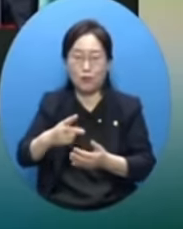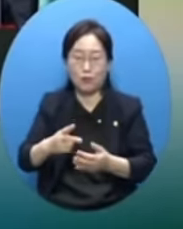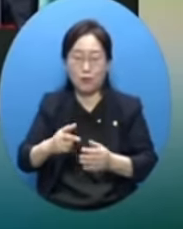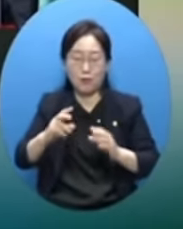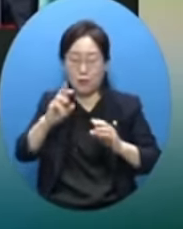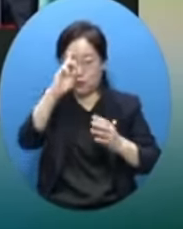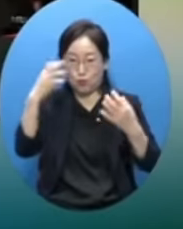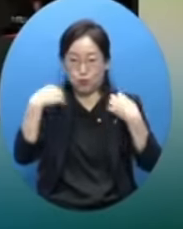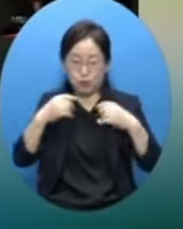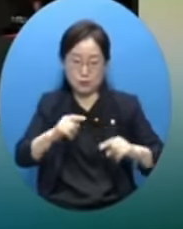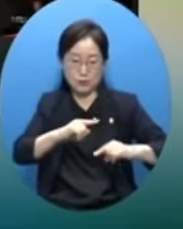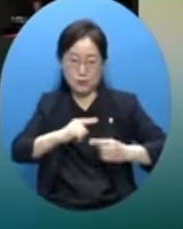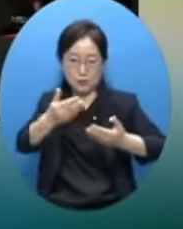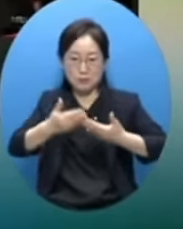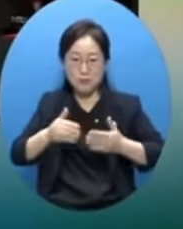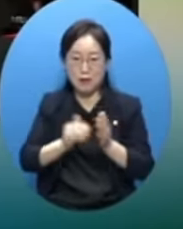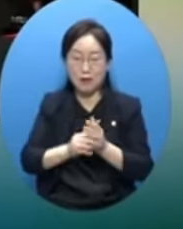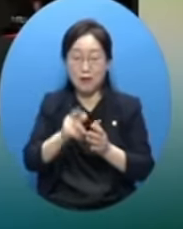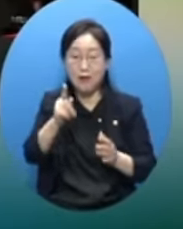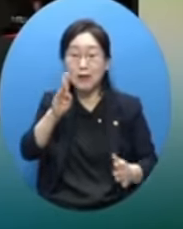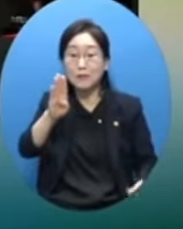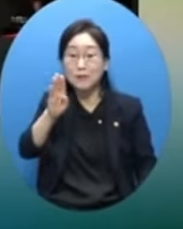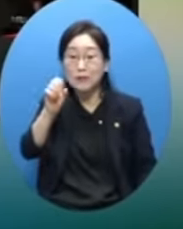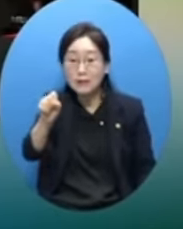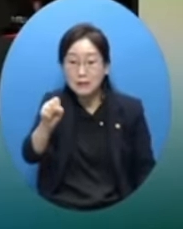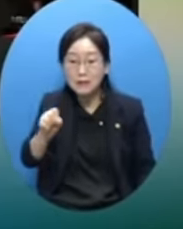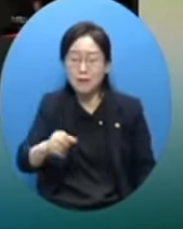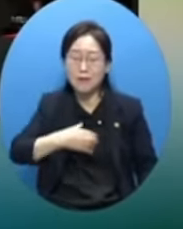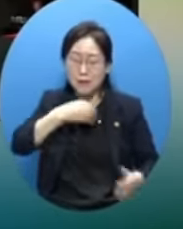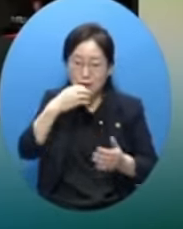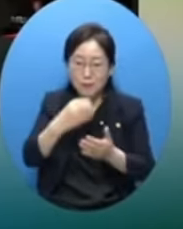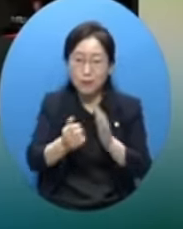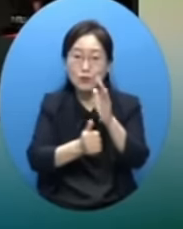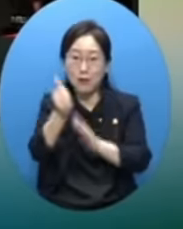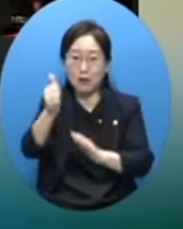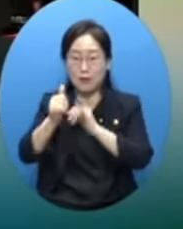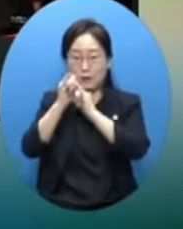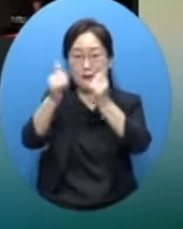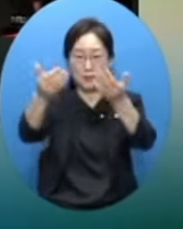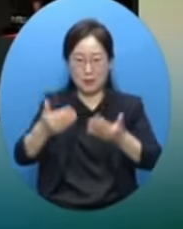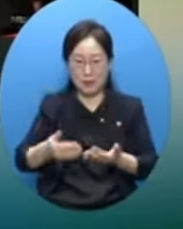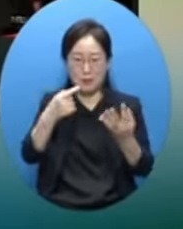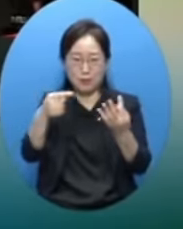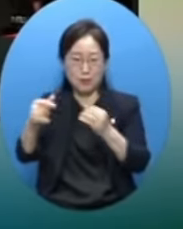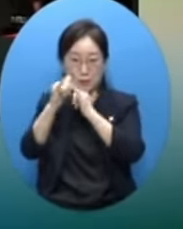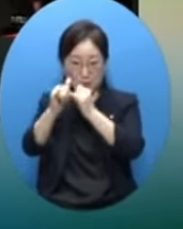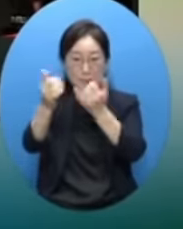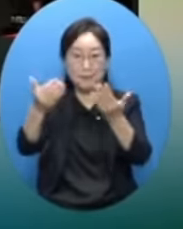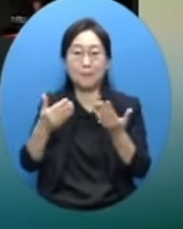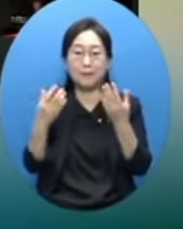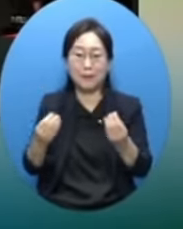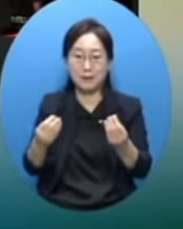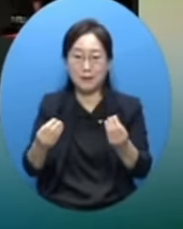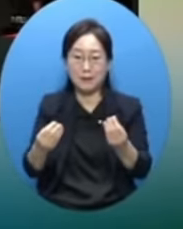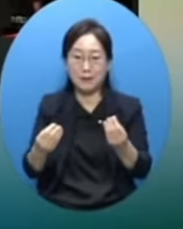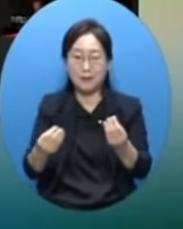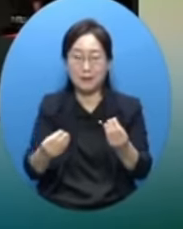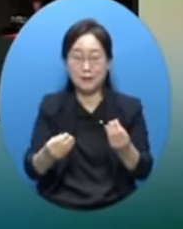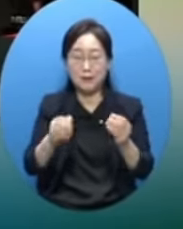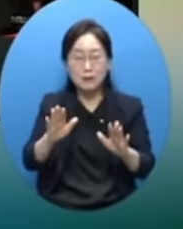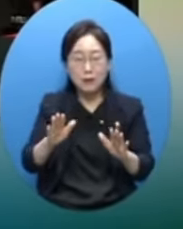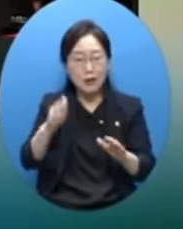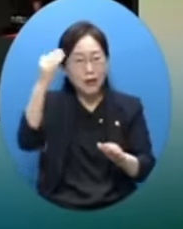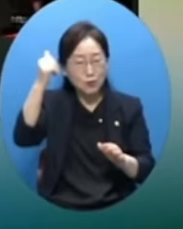KBS 감동대상 희망상 수상을 받고 한참 그가 뜨게 됐는데 그는 한국의 모든 이